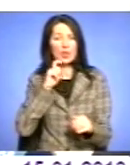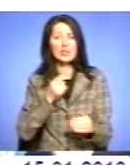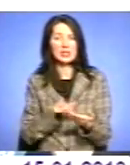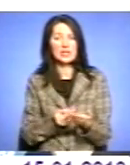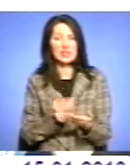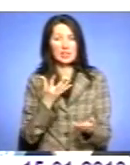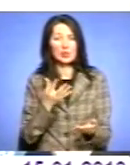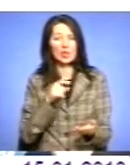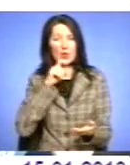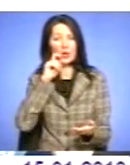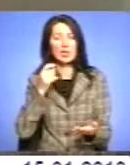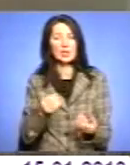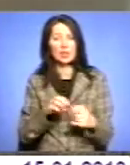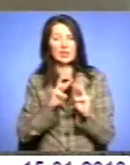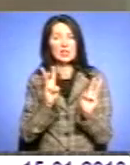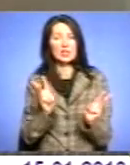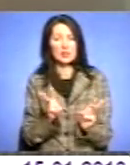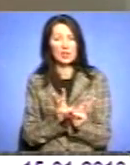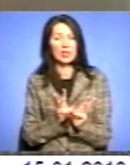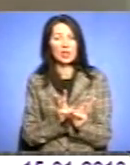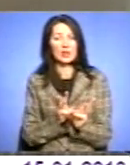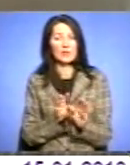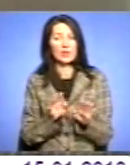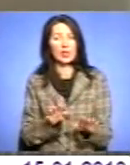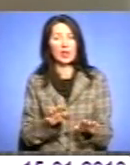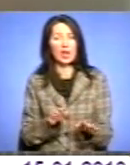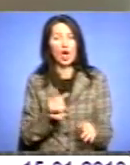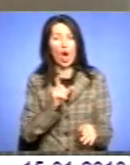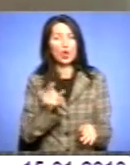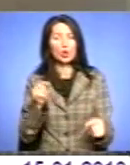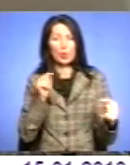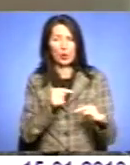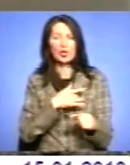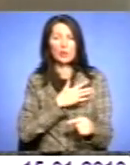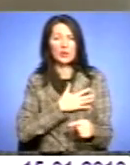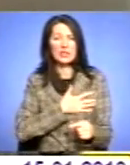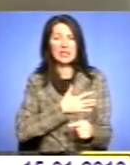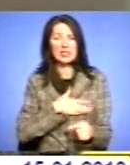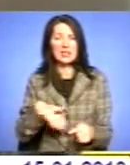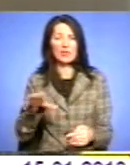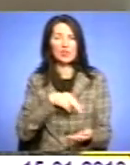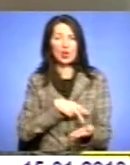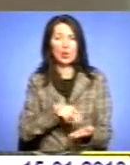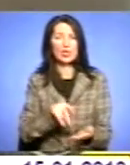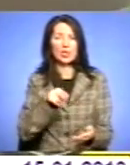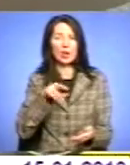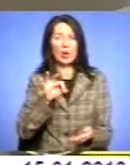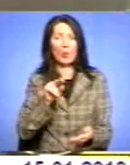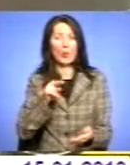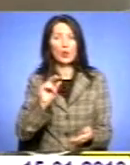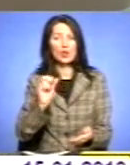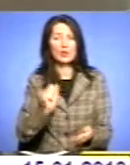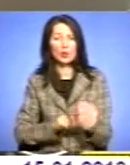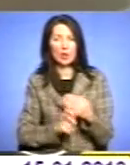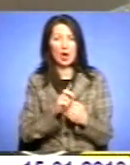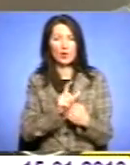цінностей і українських святинь. В принципі, люди проти приватизації, вони всі ходять в Почаївську лавру, люди відвідують, бо